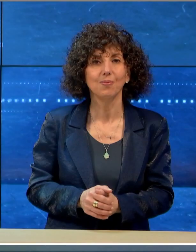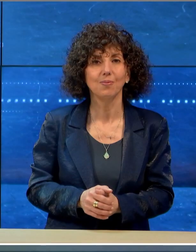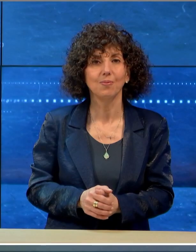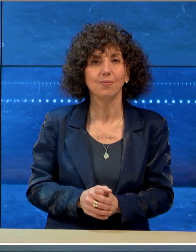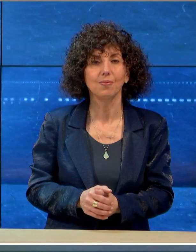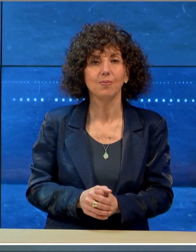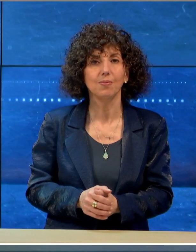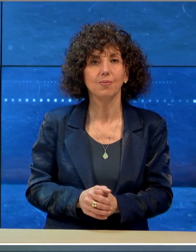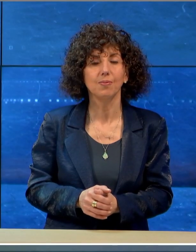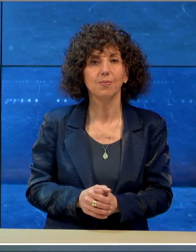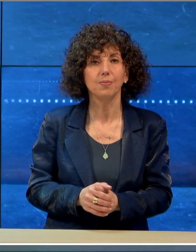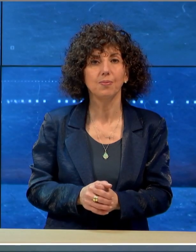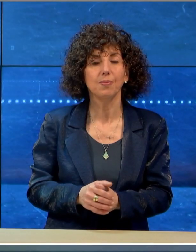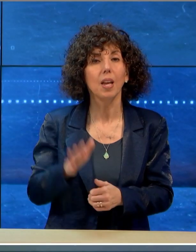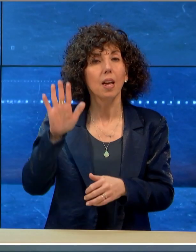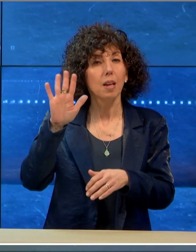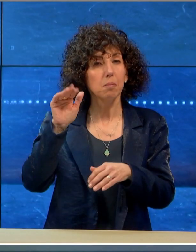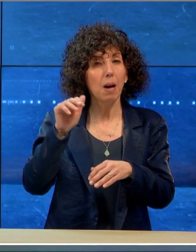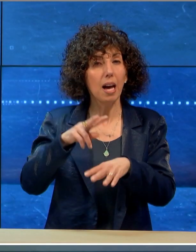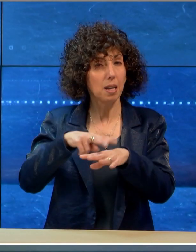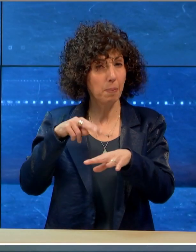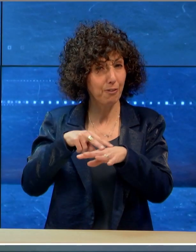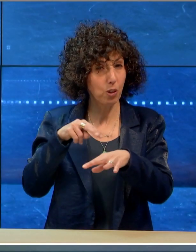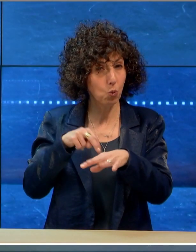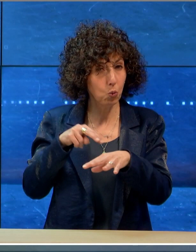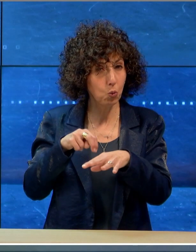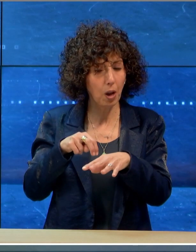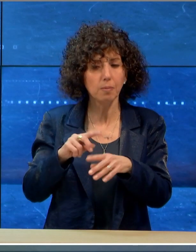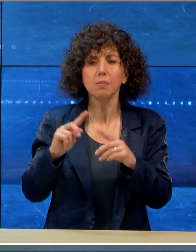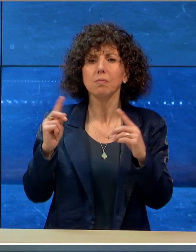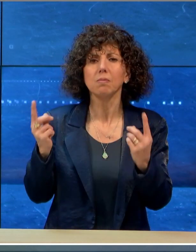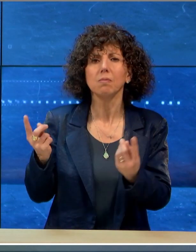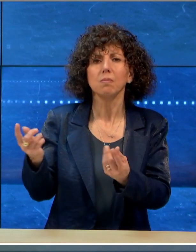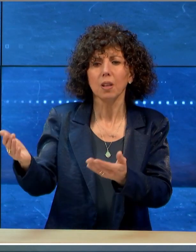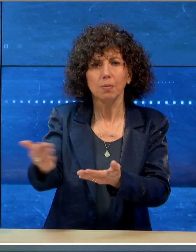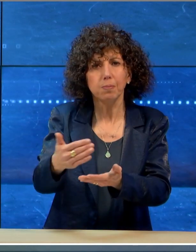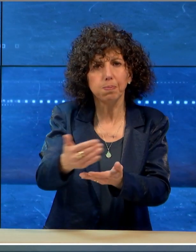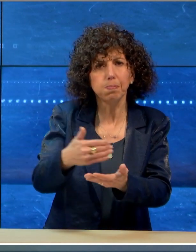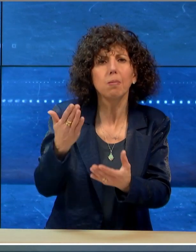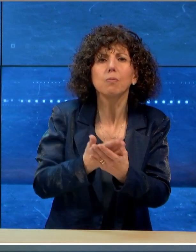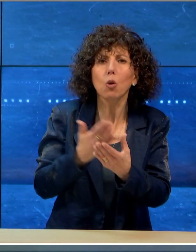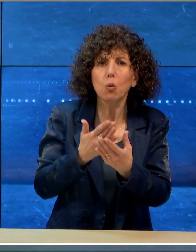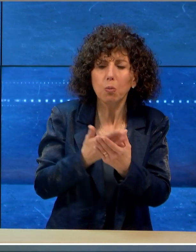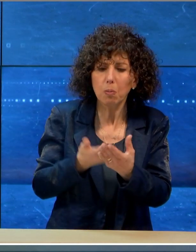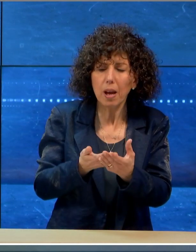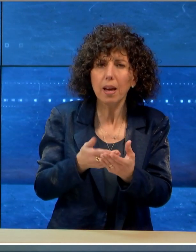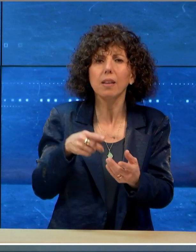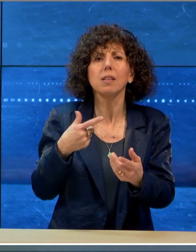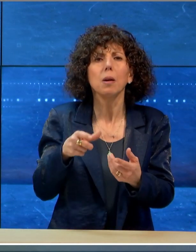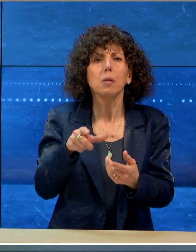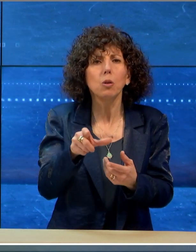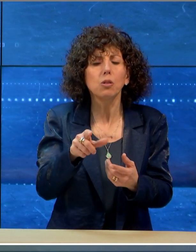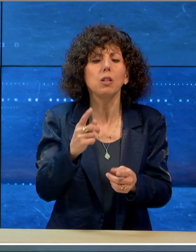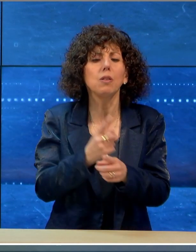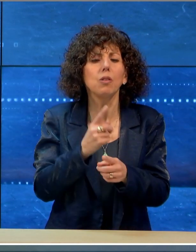Lis la prefettura di Bari sta acquisendo i documenti necessari affinché si possa